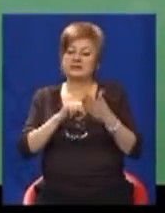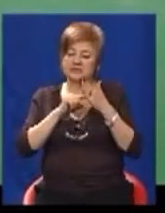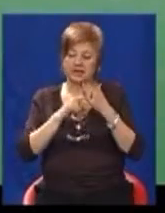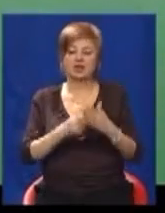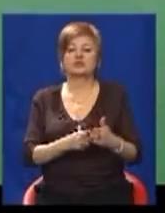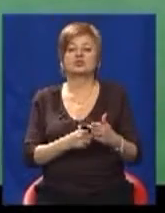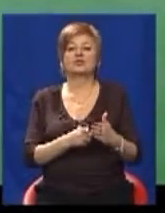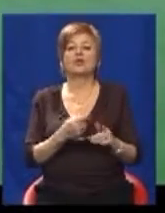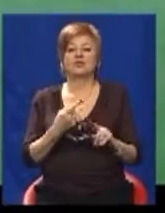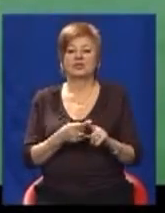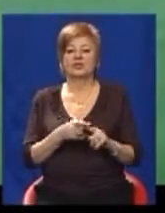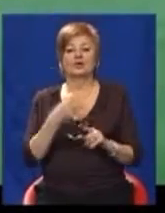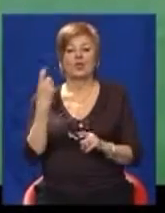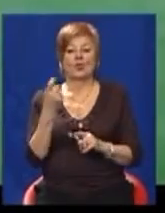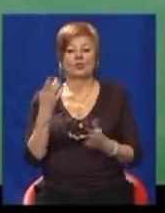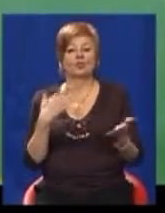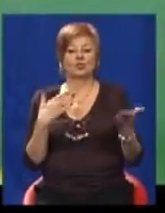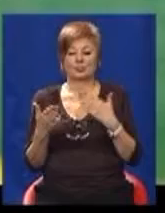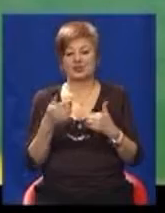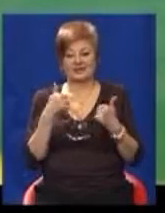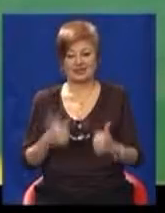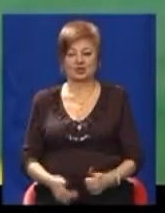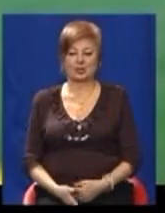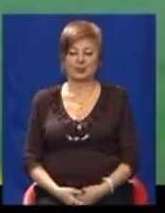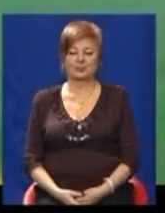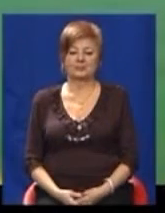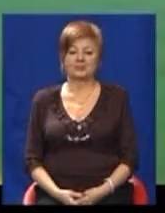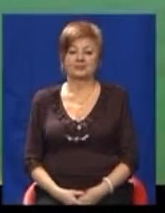не повертаються до господаря без цього.